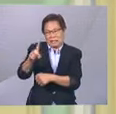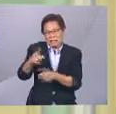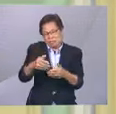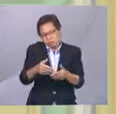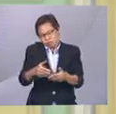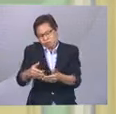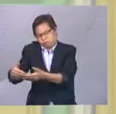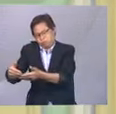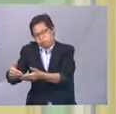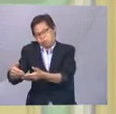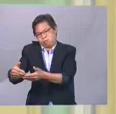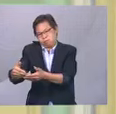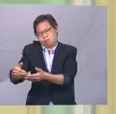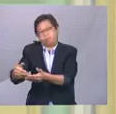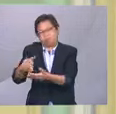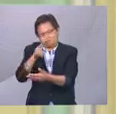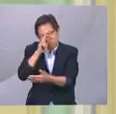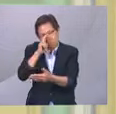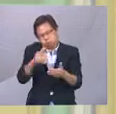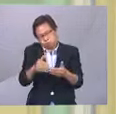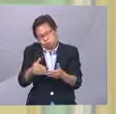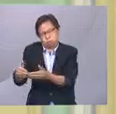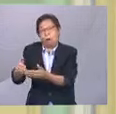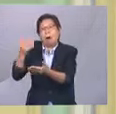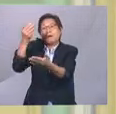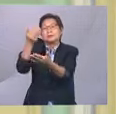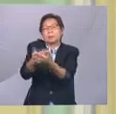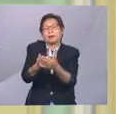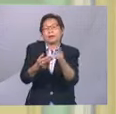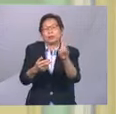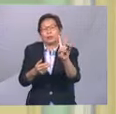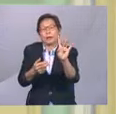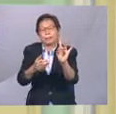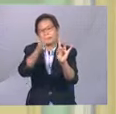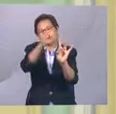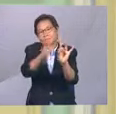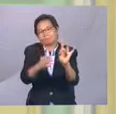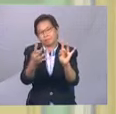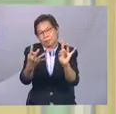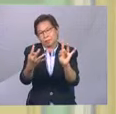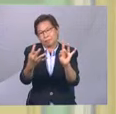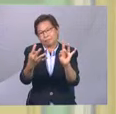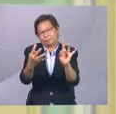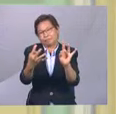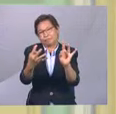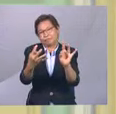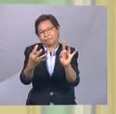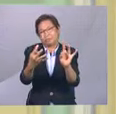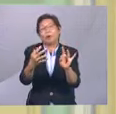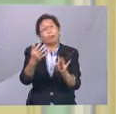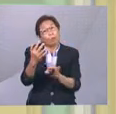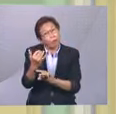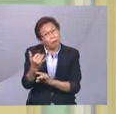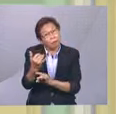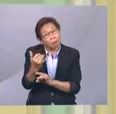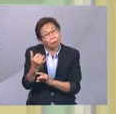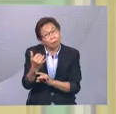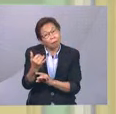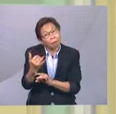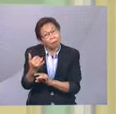Hai yang diperketat ini sehingga ke-28 epro karena